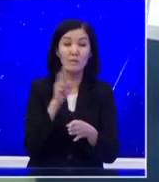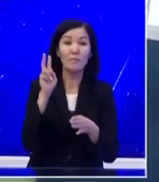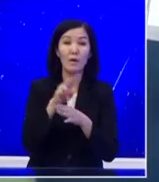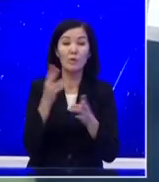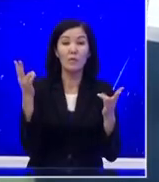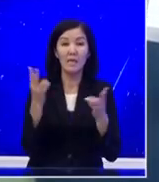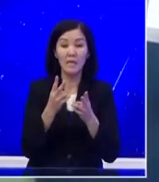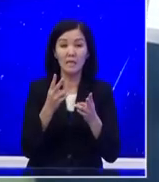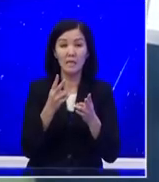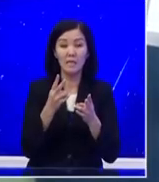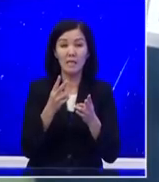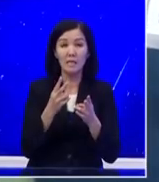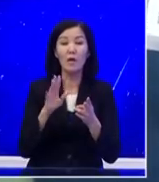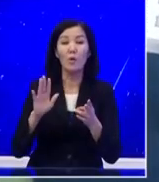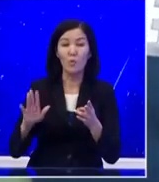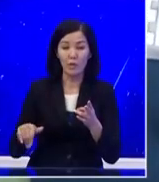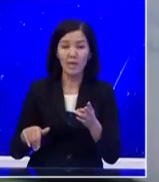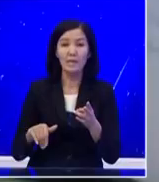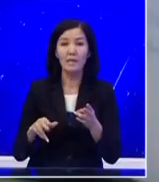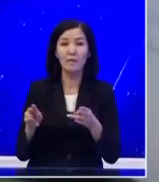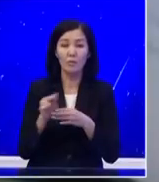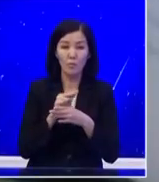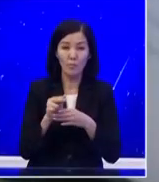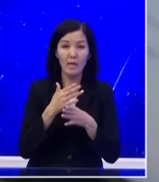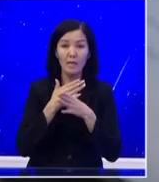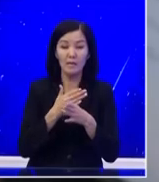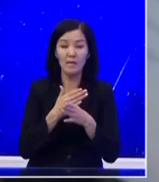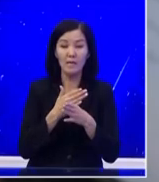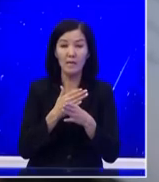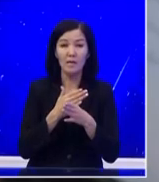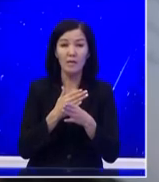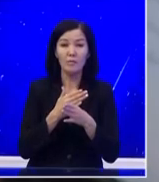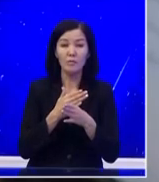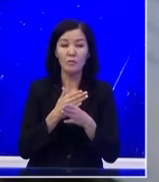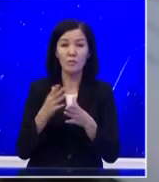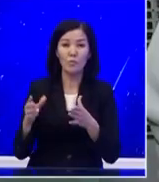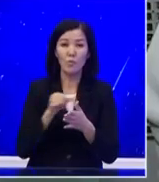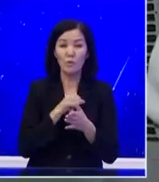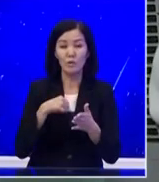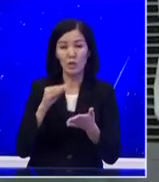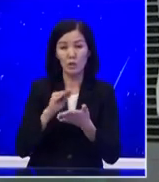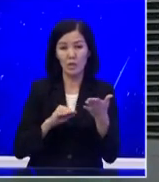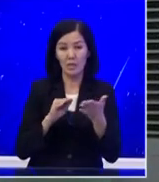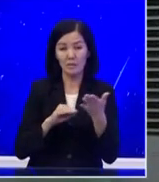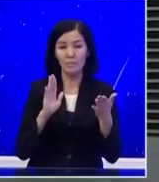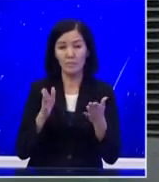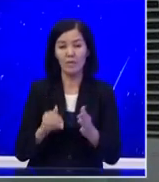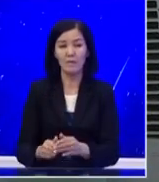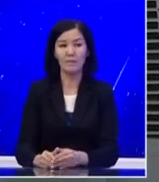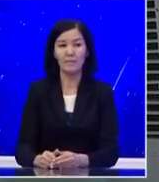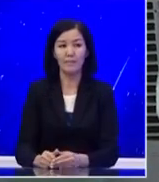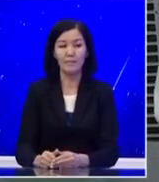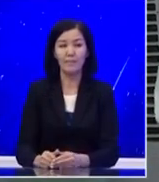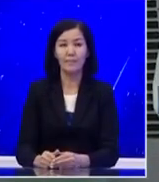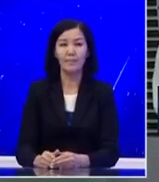керектігін алға тартады. Ары қарай қажетті медициналық көмекпен ем-домын солар тағайындайды. Идет большой ажиотаж из-за